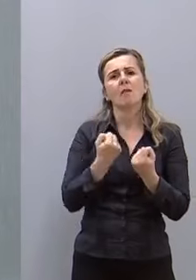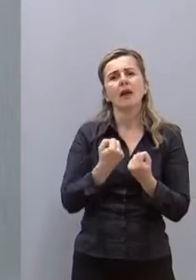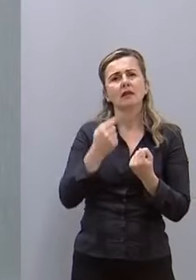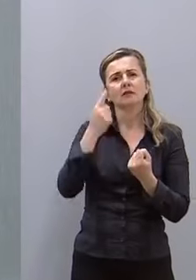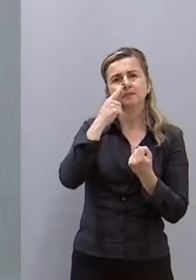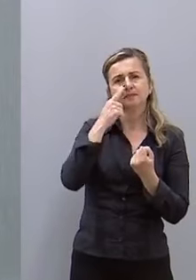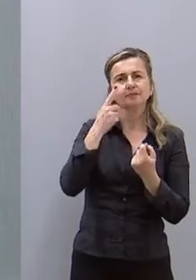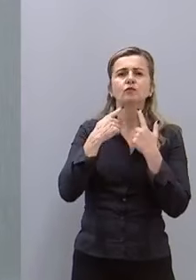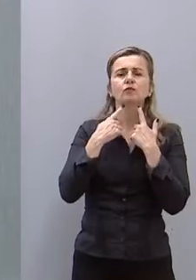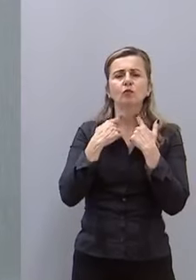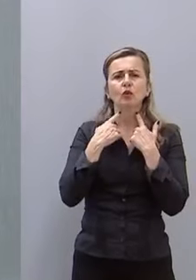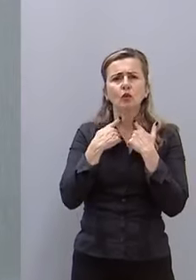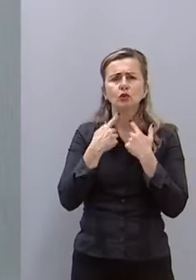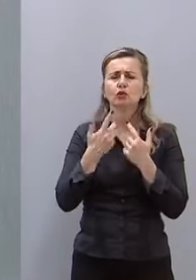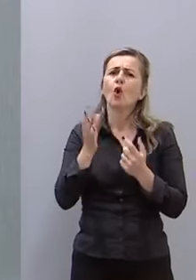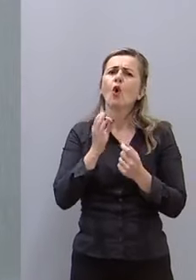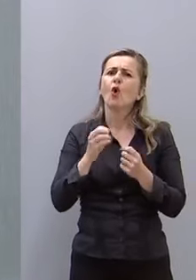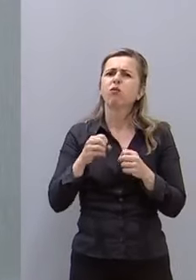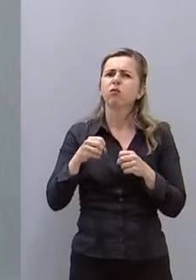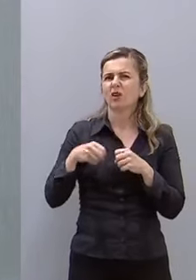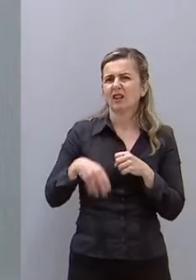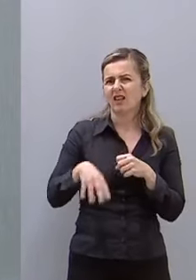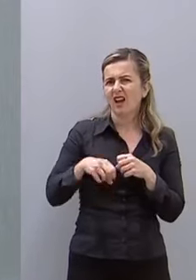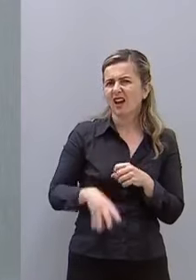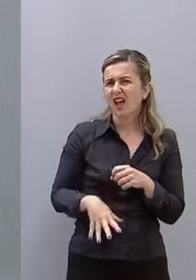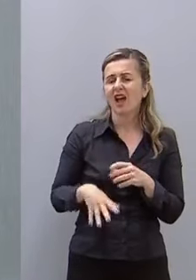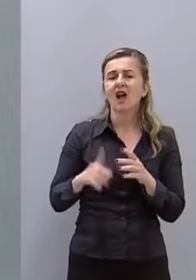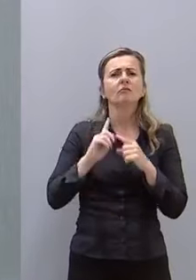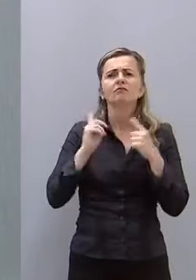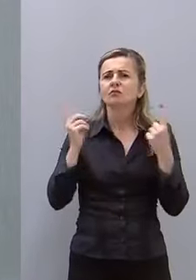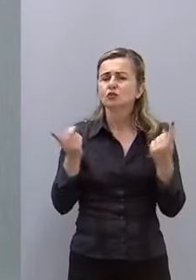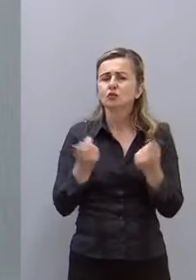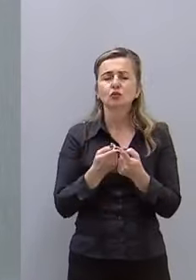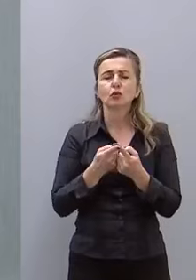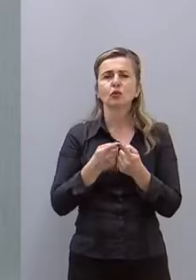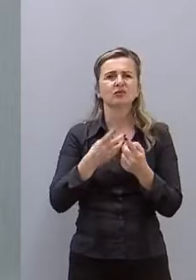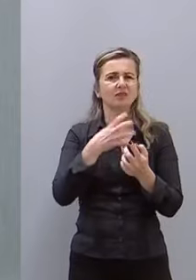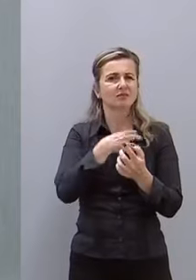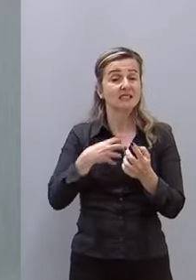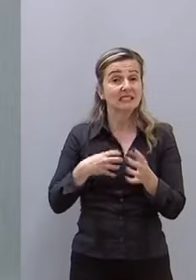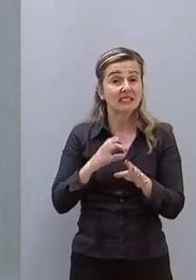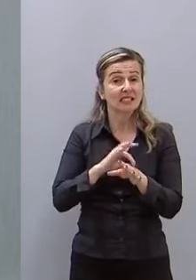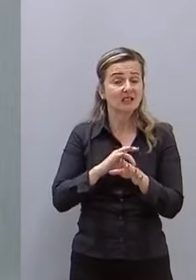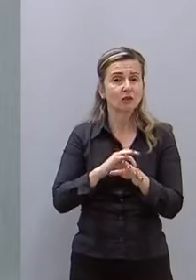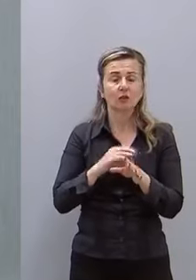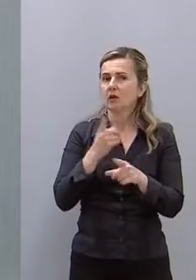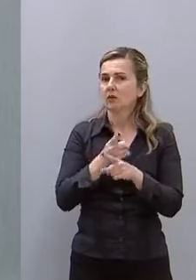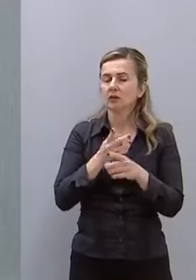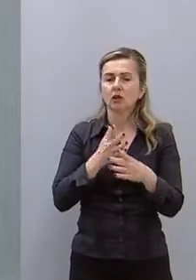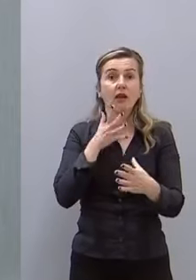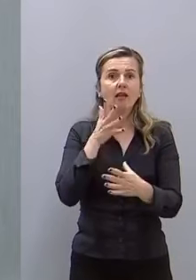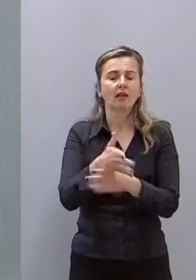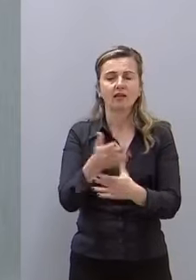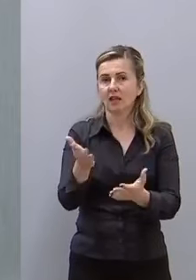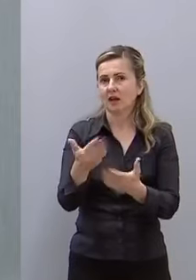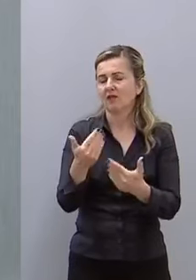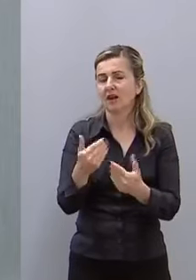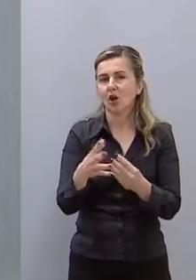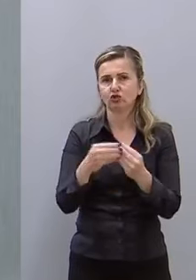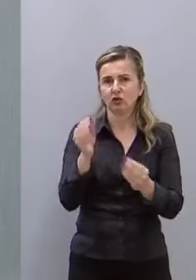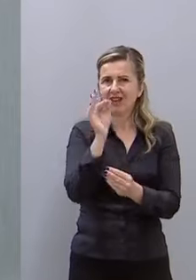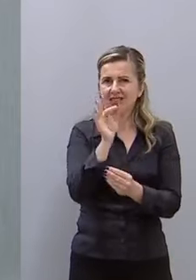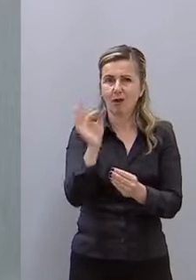olfatto eventuali diarrea sono tutti sintomi che ci dicono che devi intervenire velocemente con un tampone